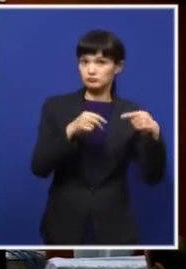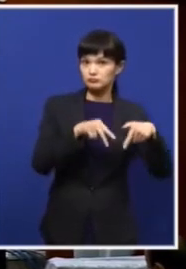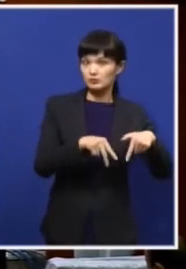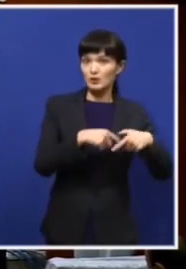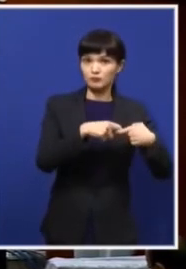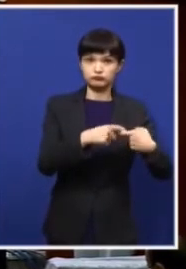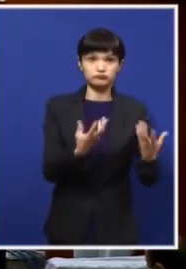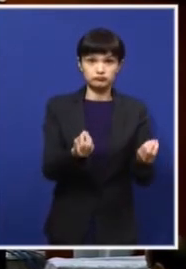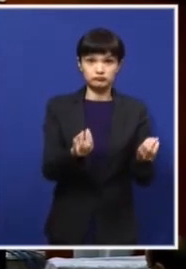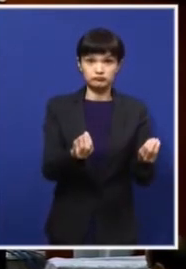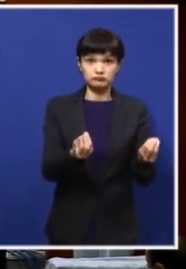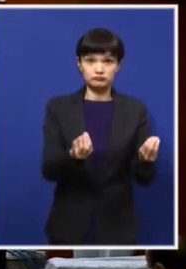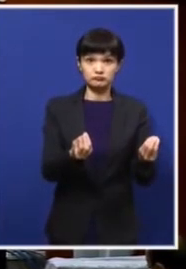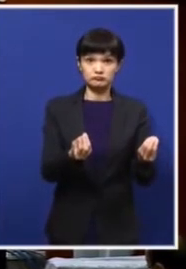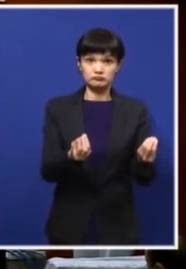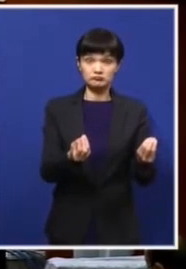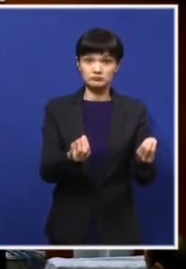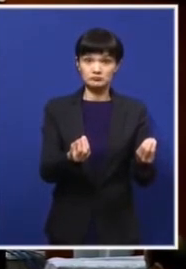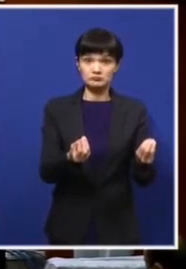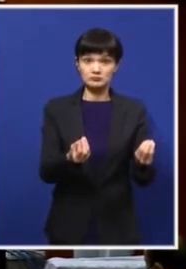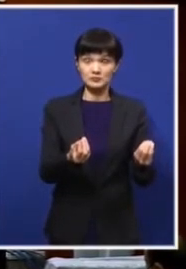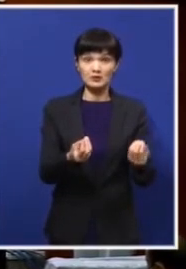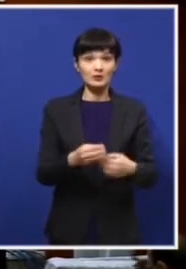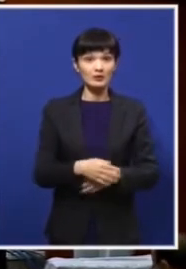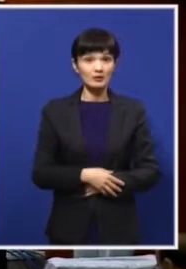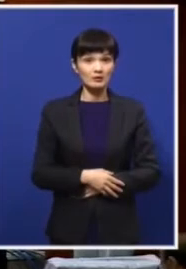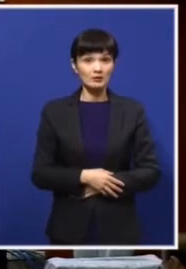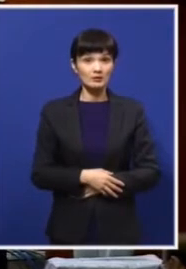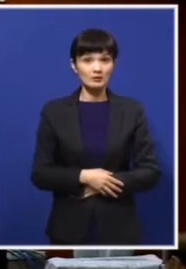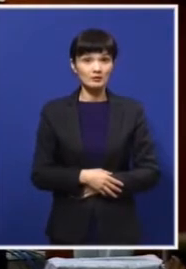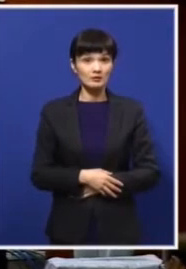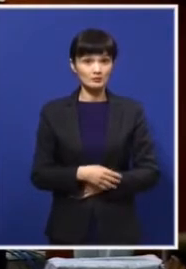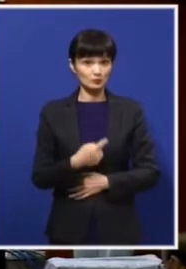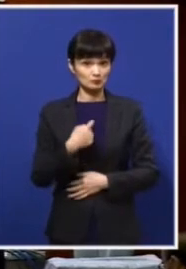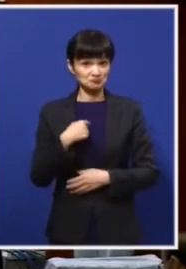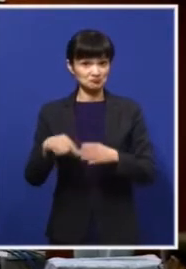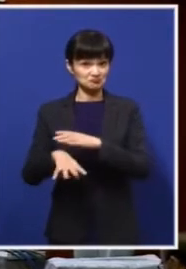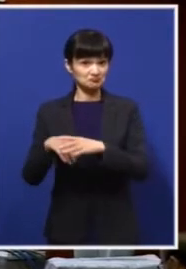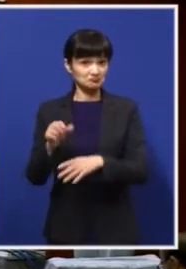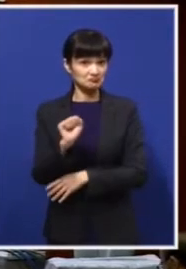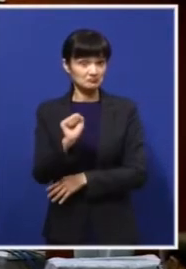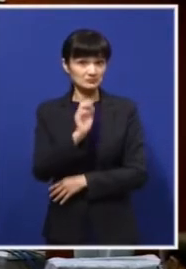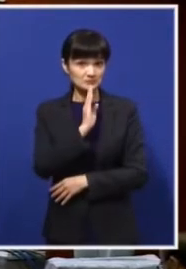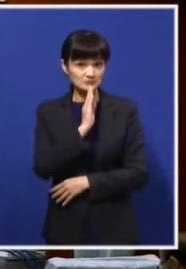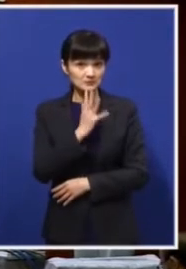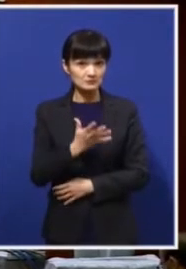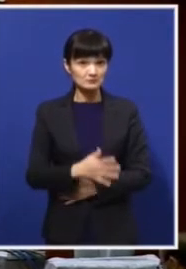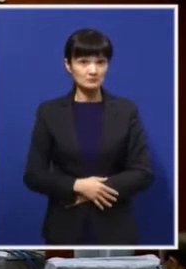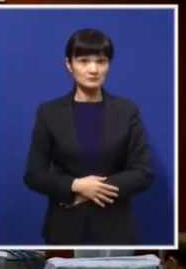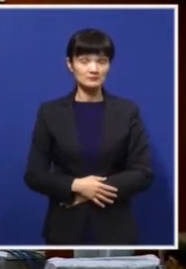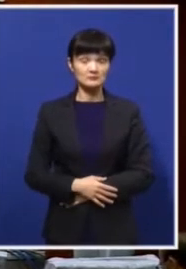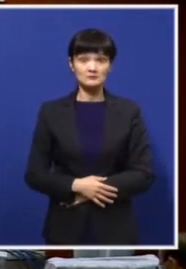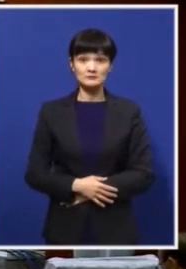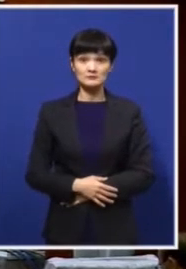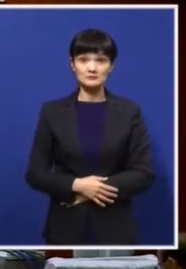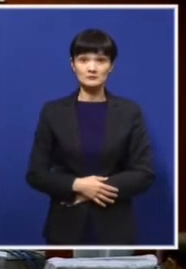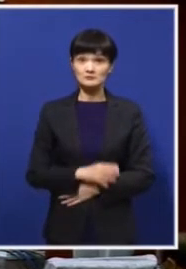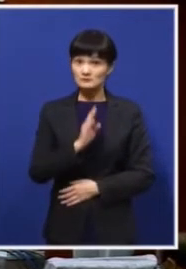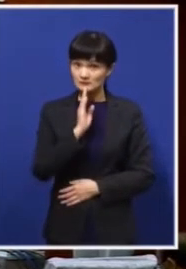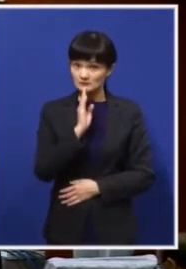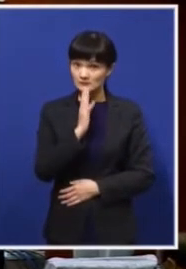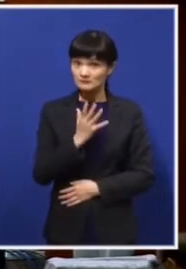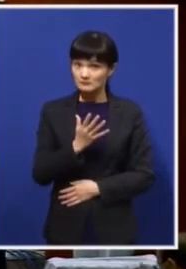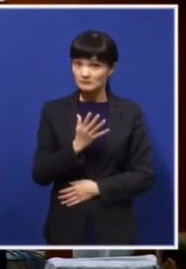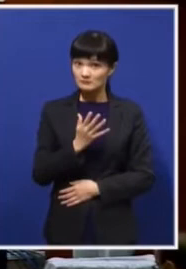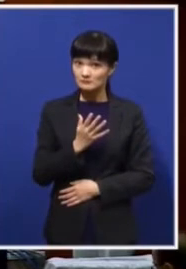数位绑定五倍券的话，我就不能参与 振兴券的抽签，是这样吗？ 第十页，